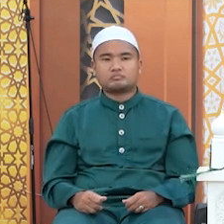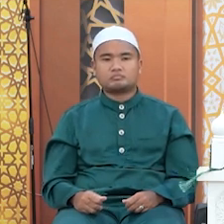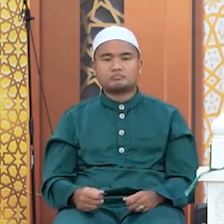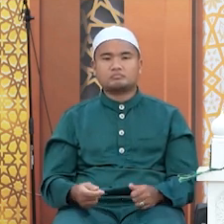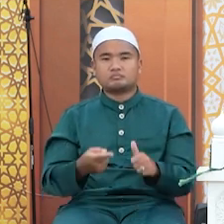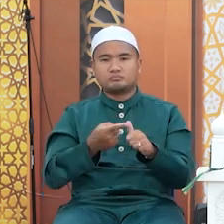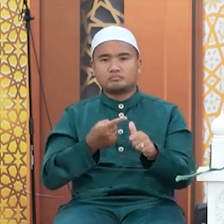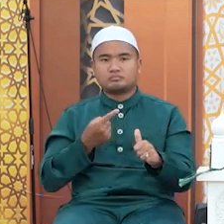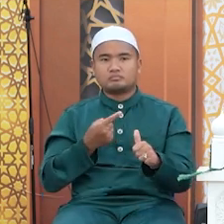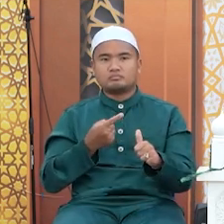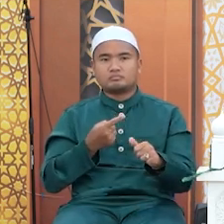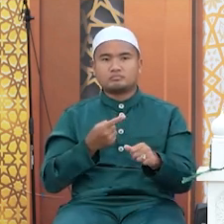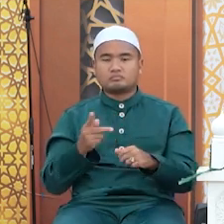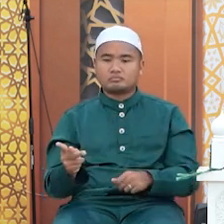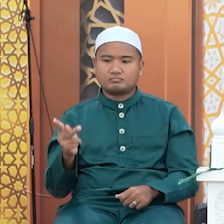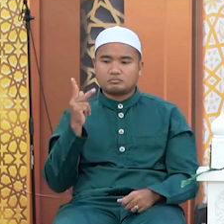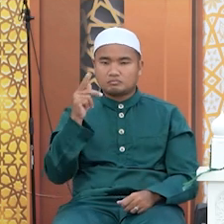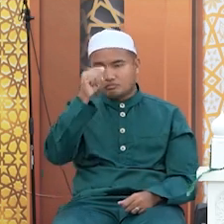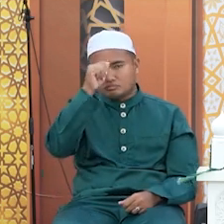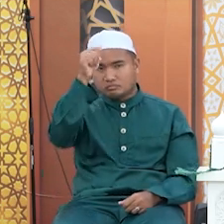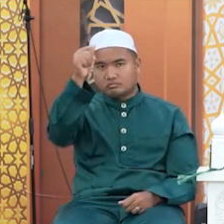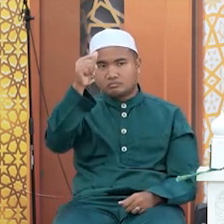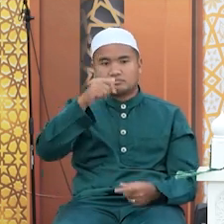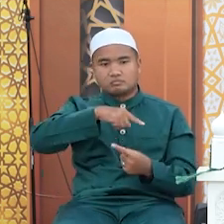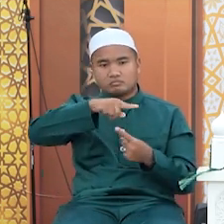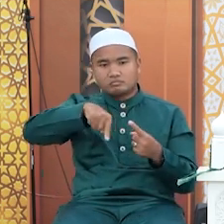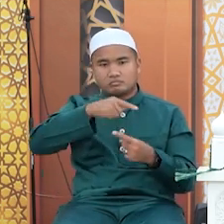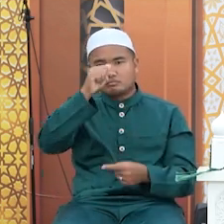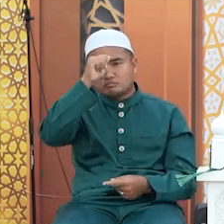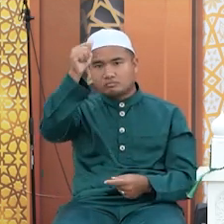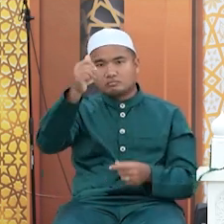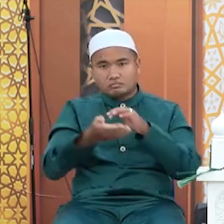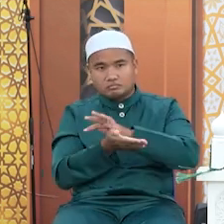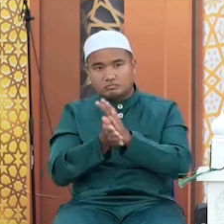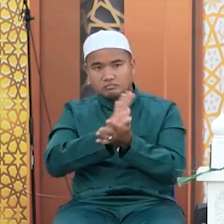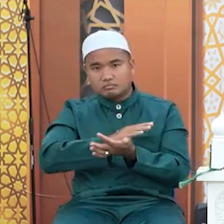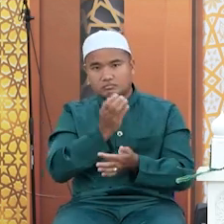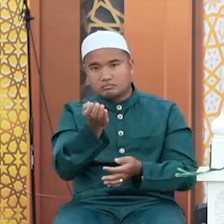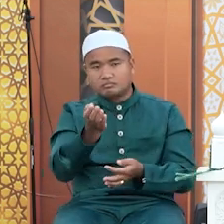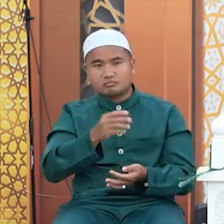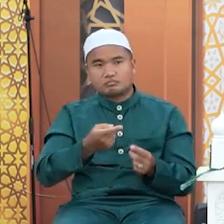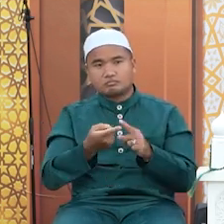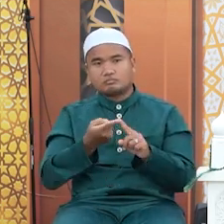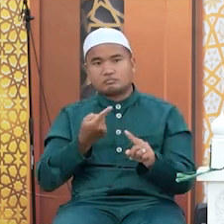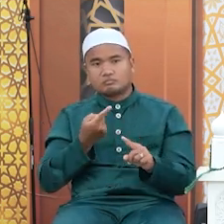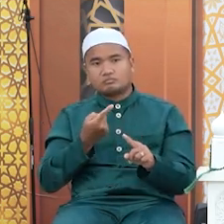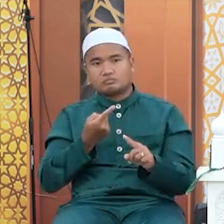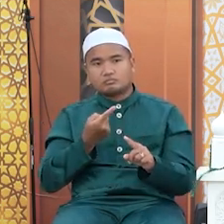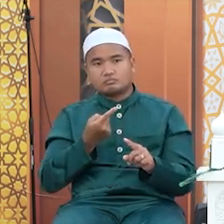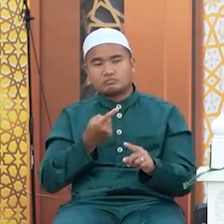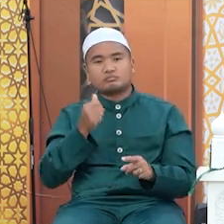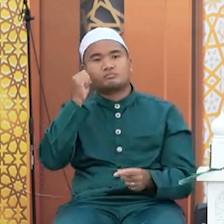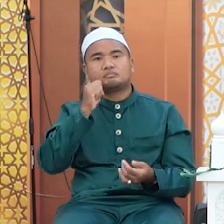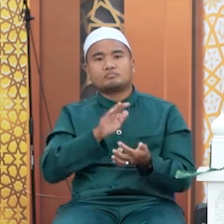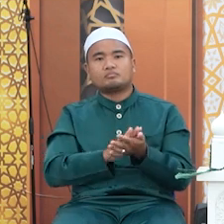Daripada tanda-tanda kekuasaan Tuhan itu bila Allah jadikan kamu daripada berpasang-pasangan daripada